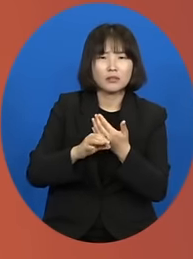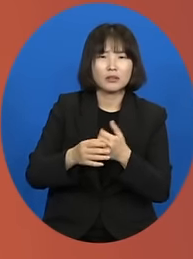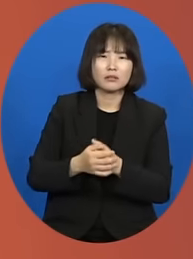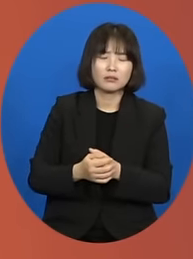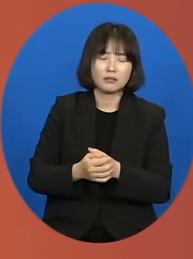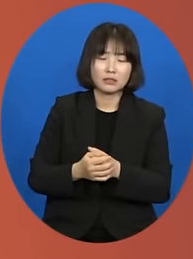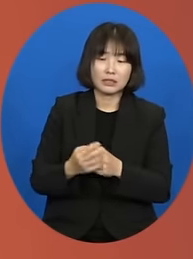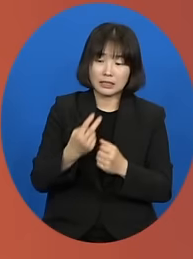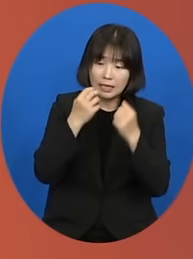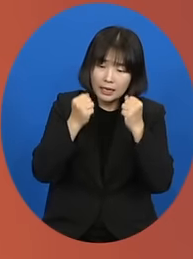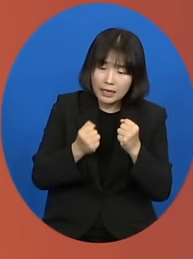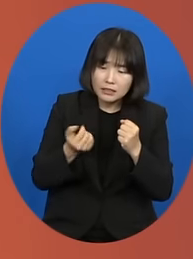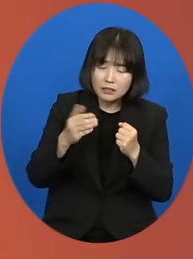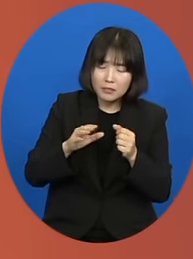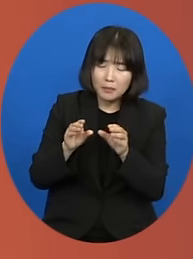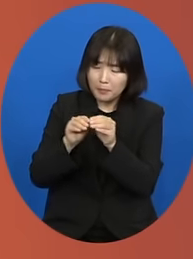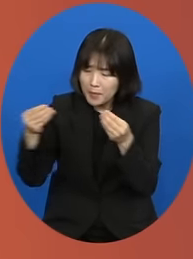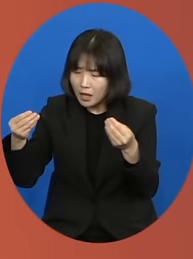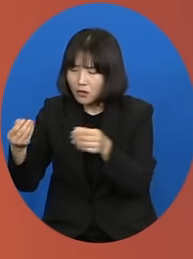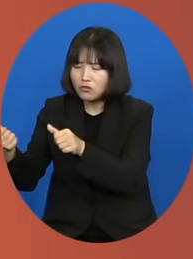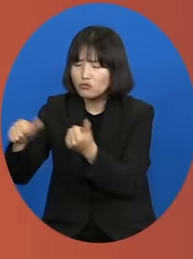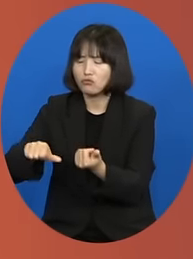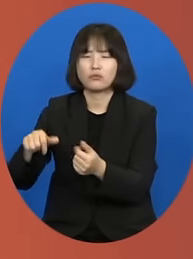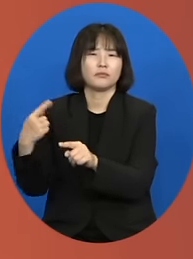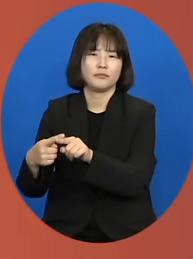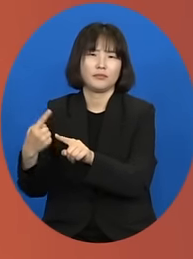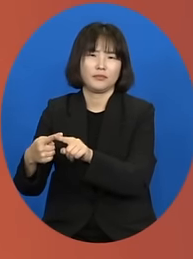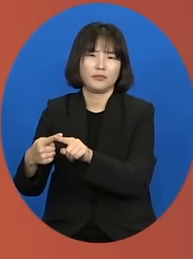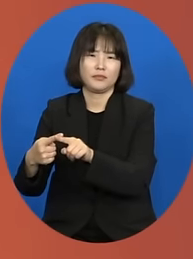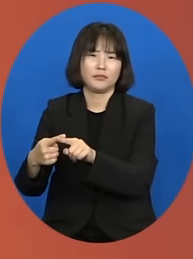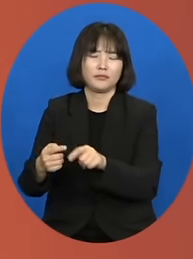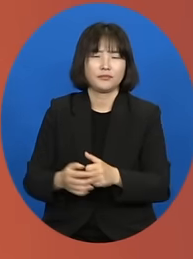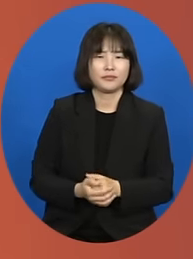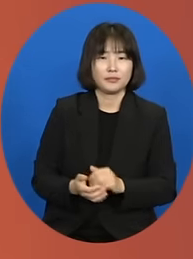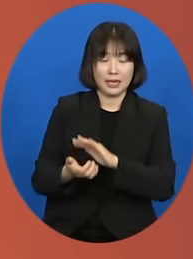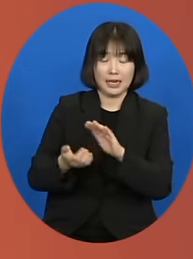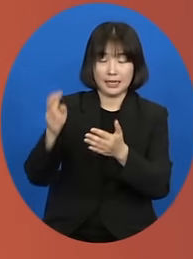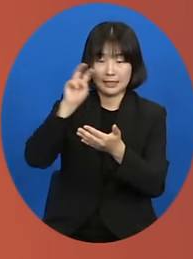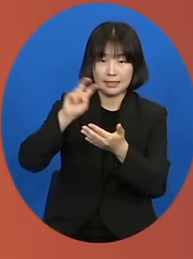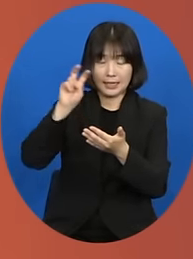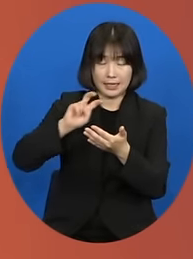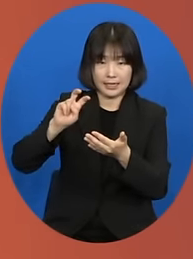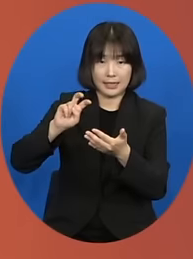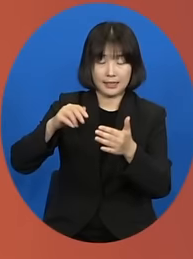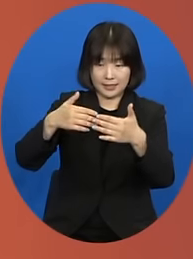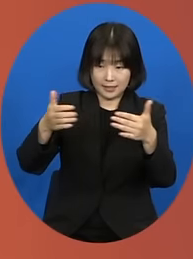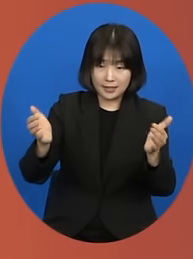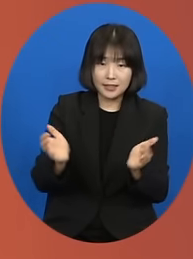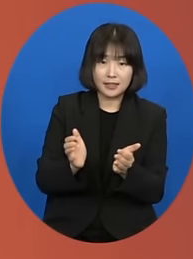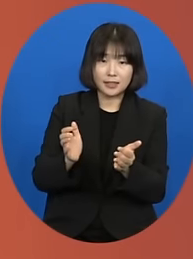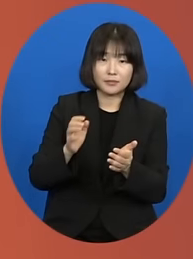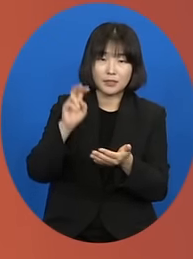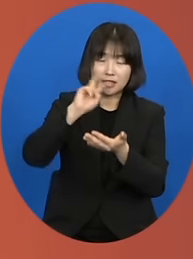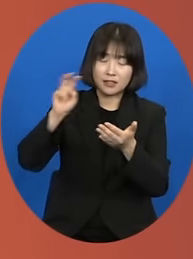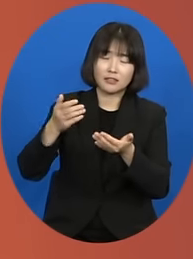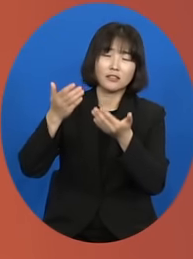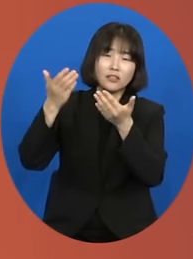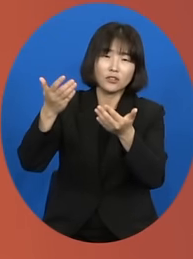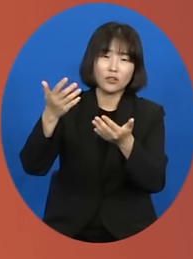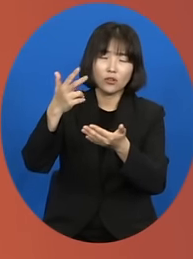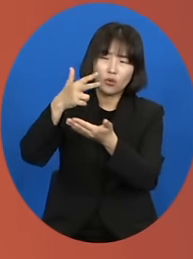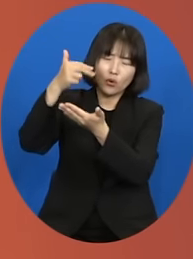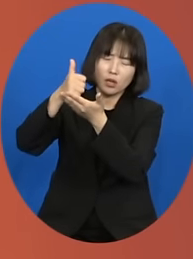것과 동일한 것입니다. 아까 우리가 찬양단이 찬양을 불렀습니다. 여호와께로 돌아가자. 우리는